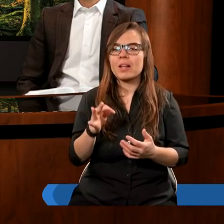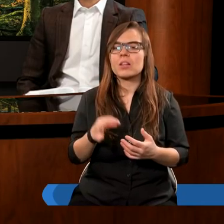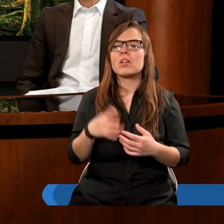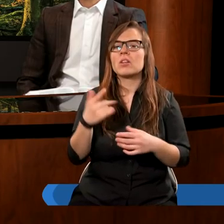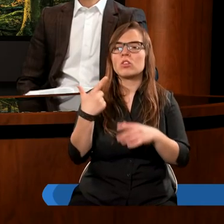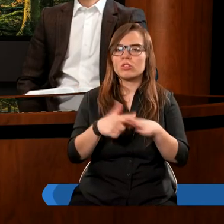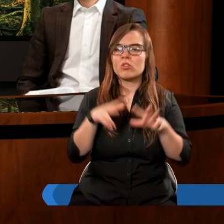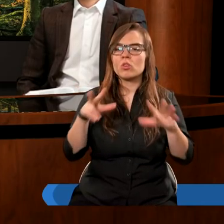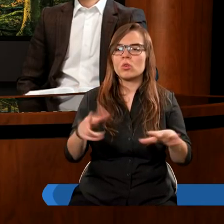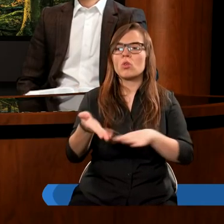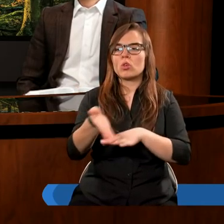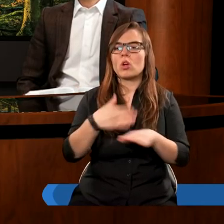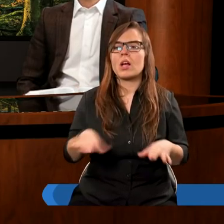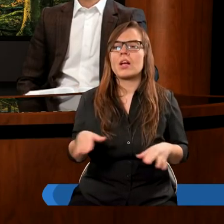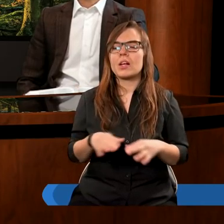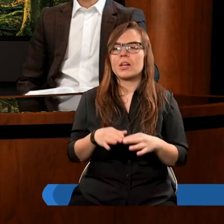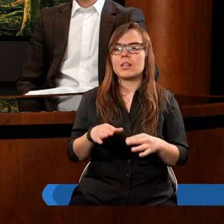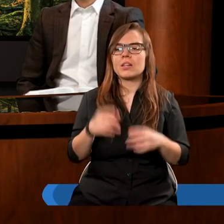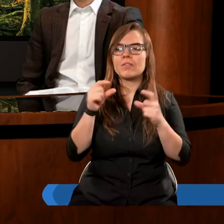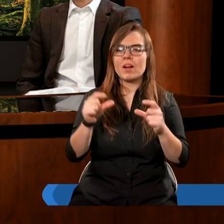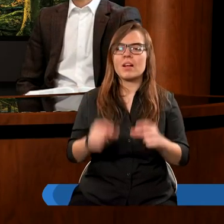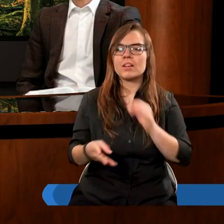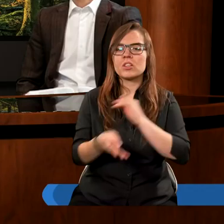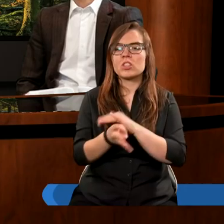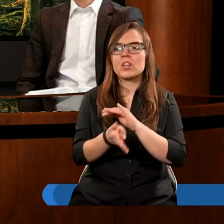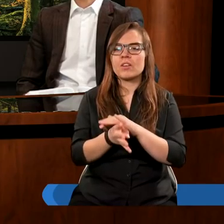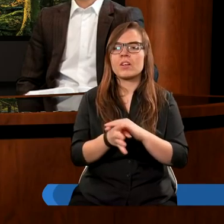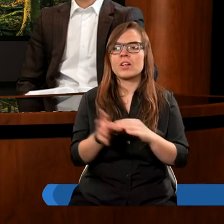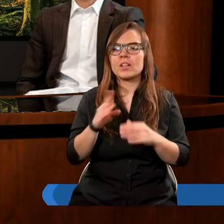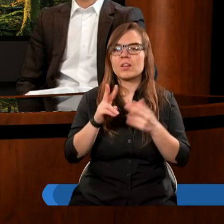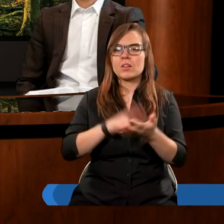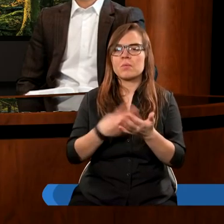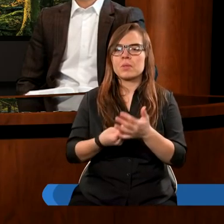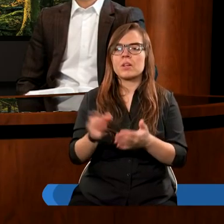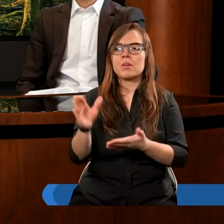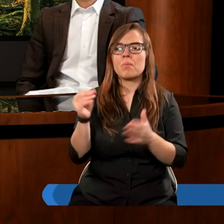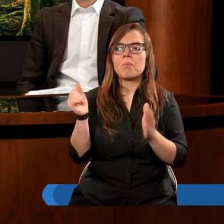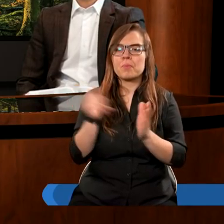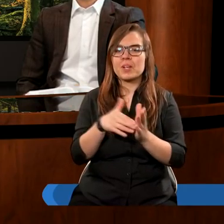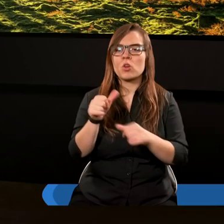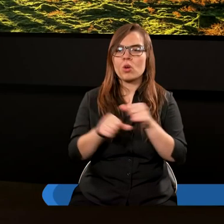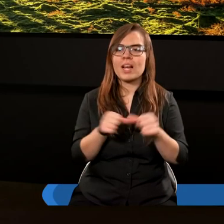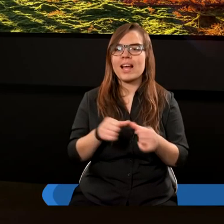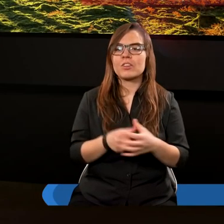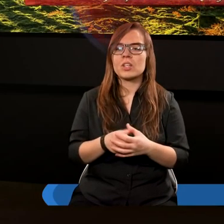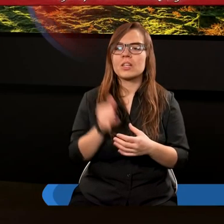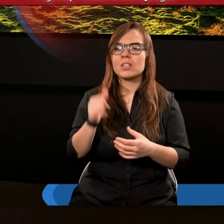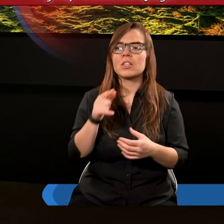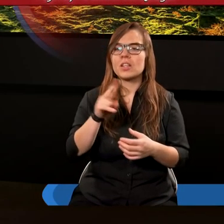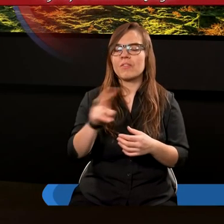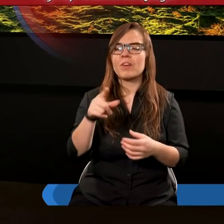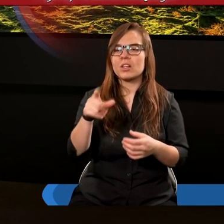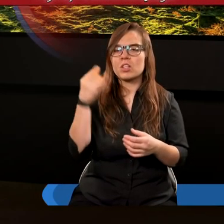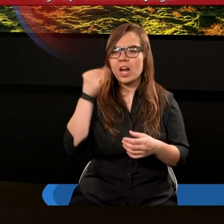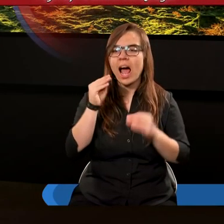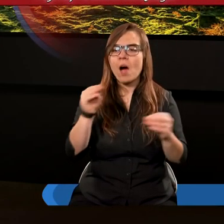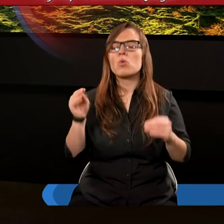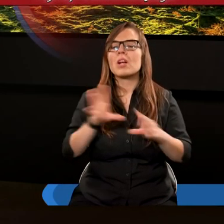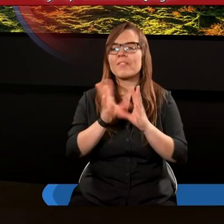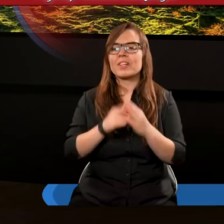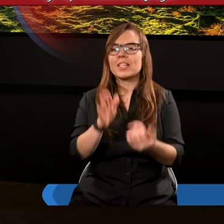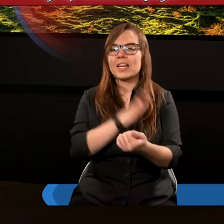28 rozdział, werset 19 z przekładu Biblii Tysiąclecia. Idźcie więc i nauczajcie